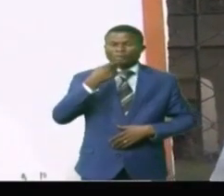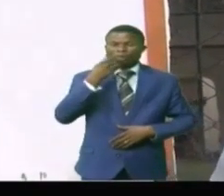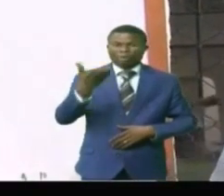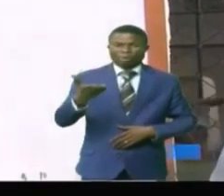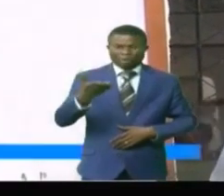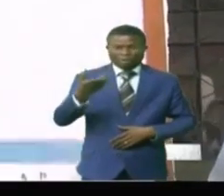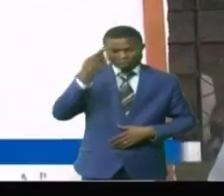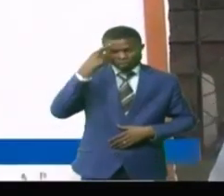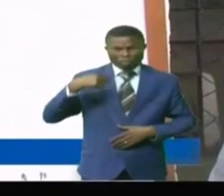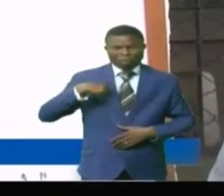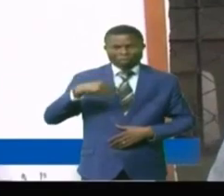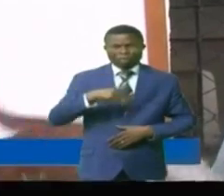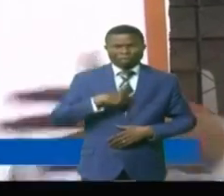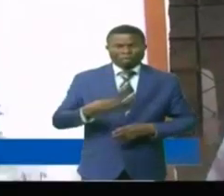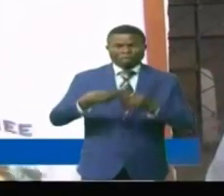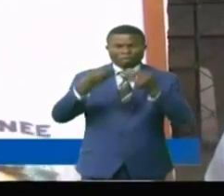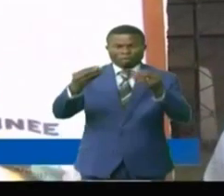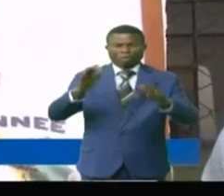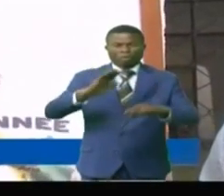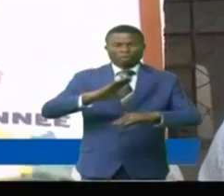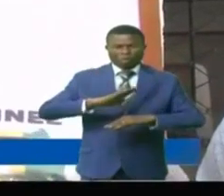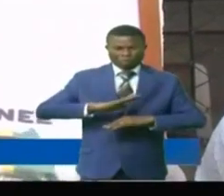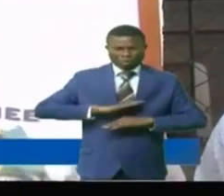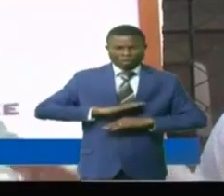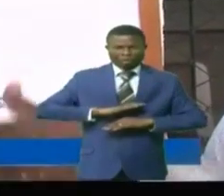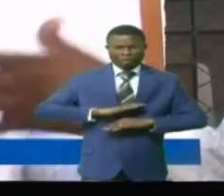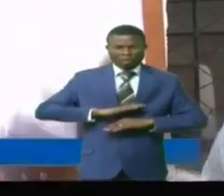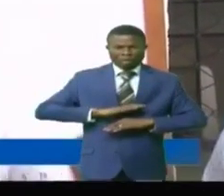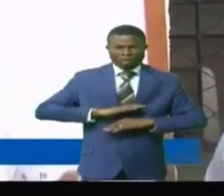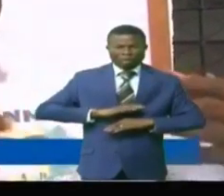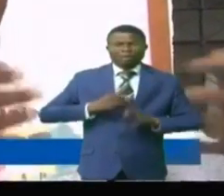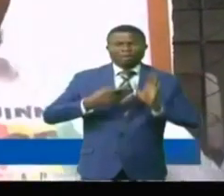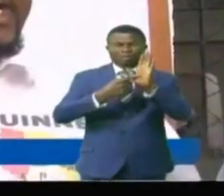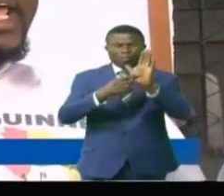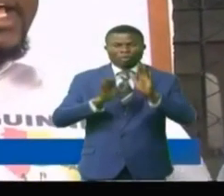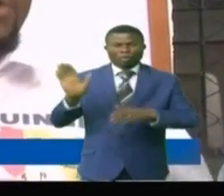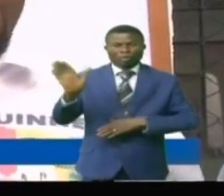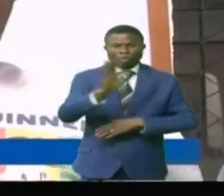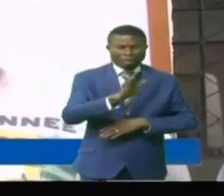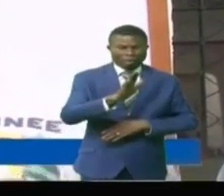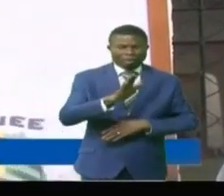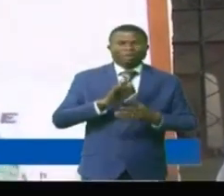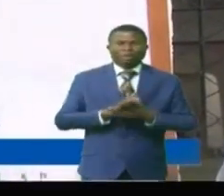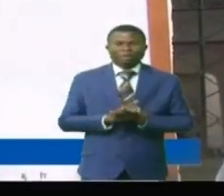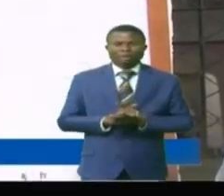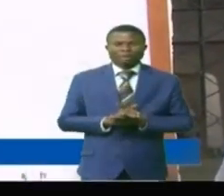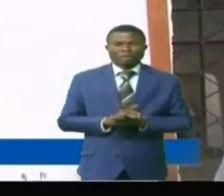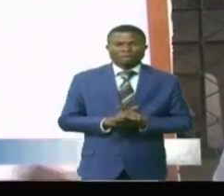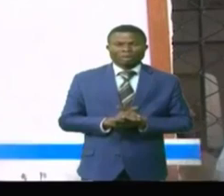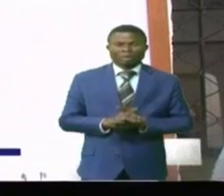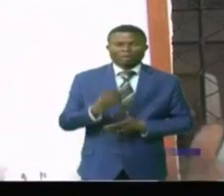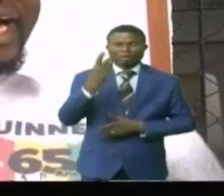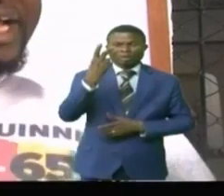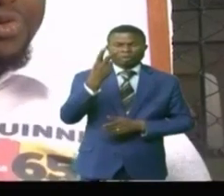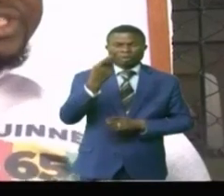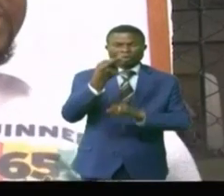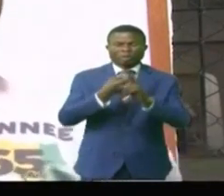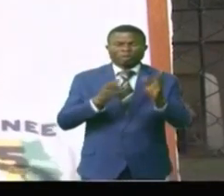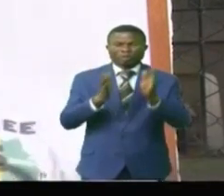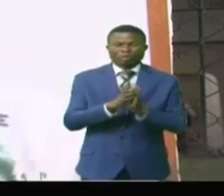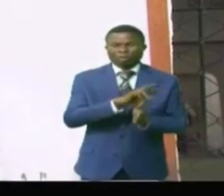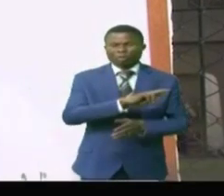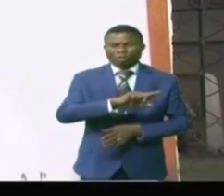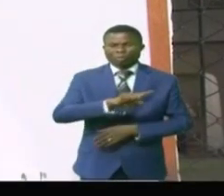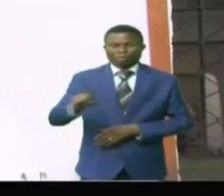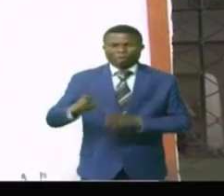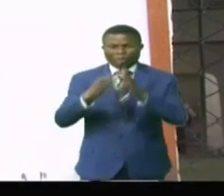qu'on puisse leur donner une satisfaction et leur montrer cette année de 2 octobre 1958,